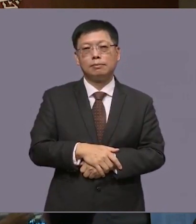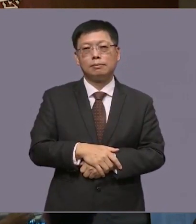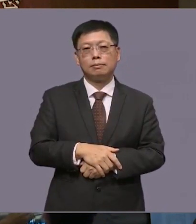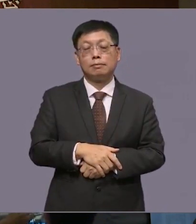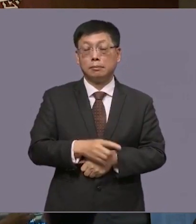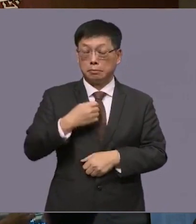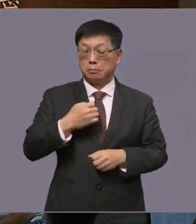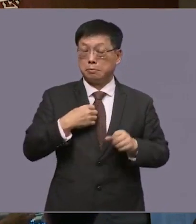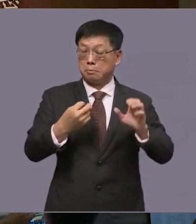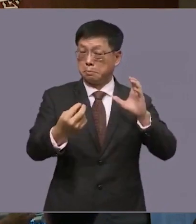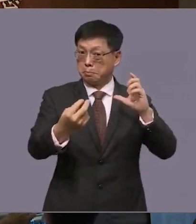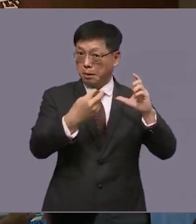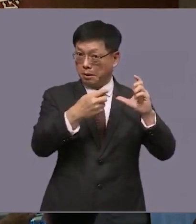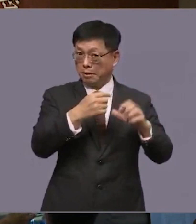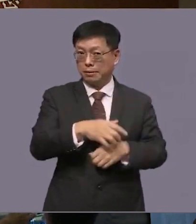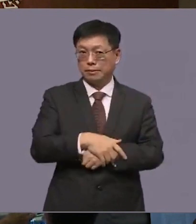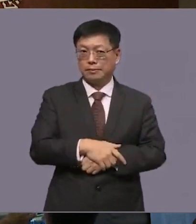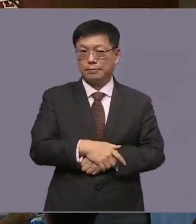给大家看，